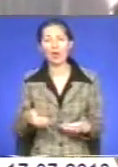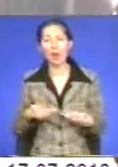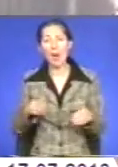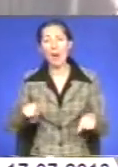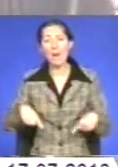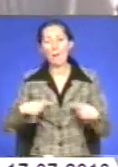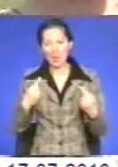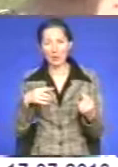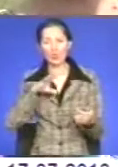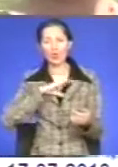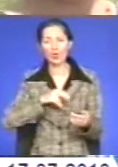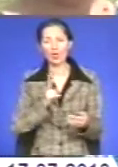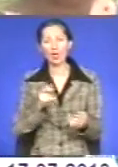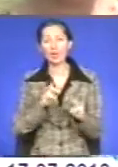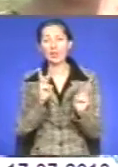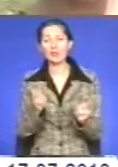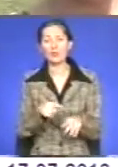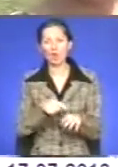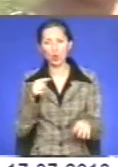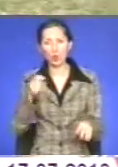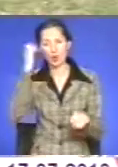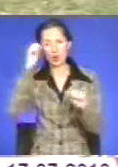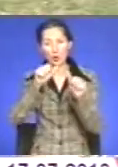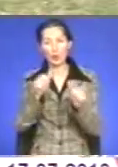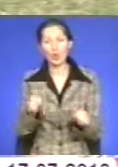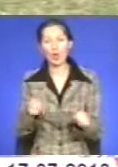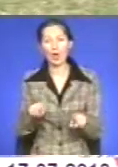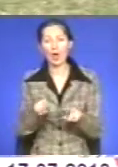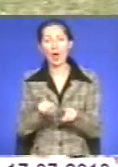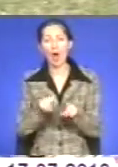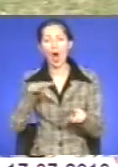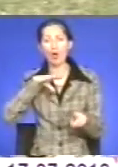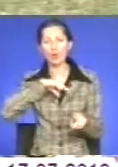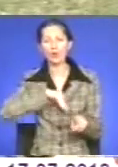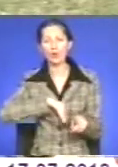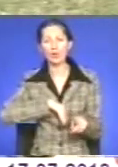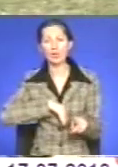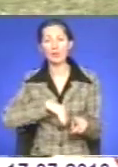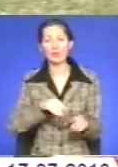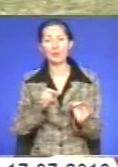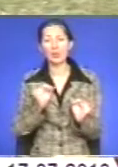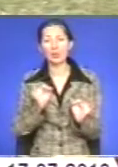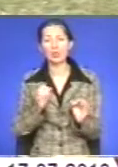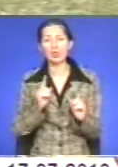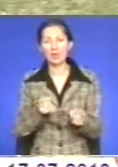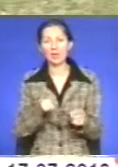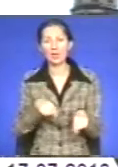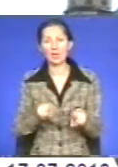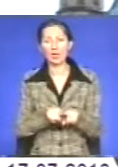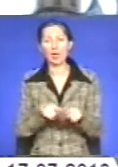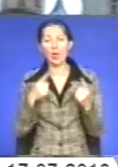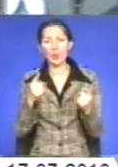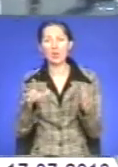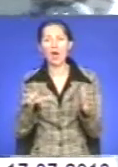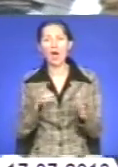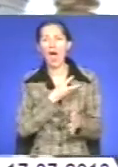якісь святі чувства. Скульптури, вони одушевлені. Вот, поэтому, ну, действительно, идет такая большая энергетика.